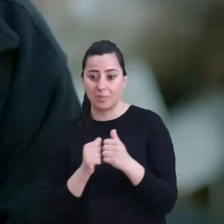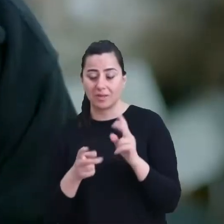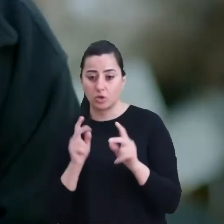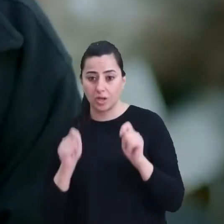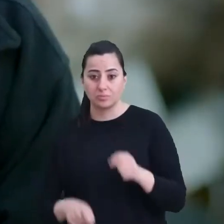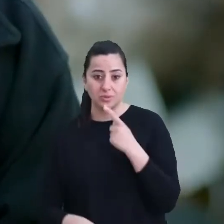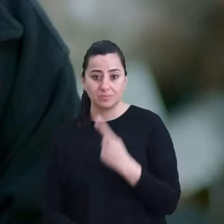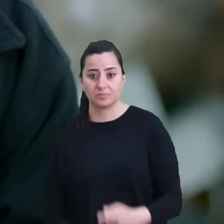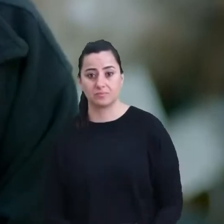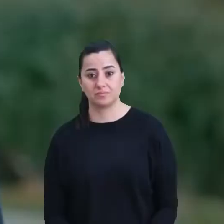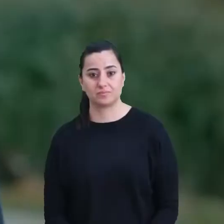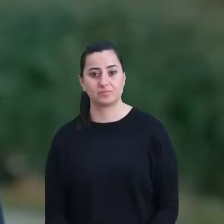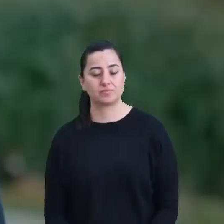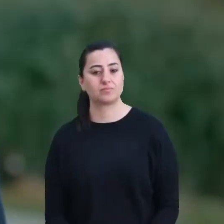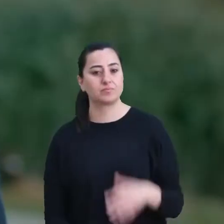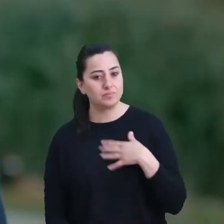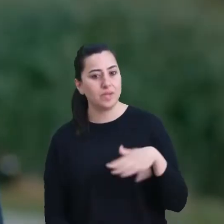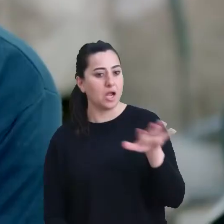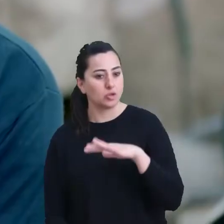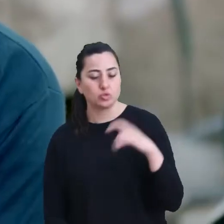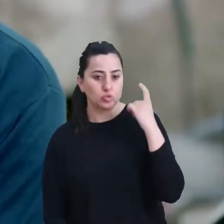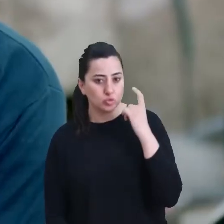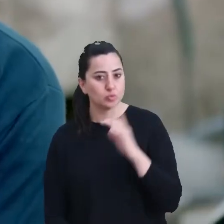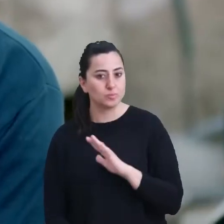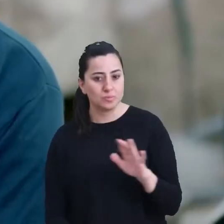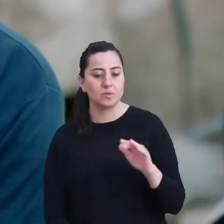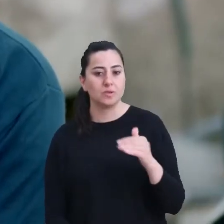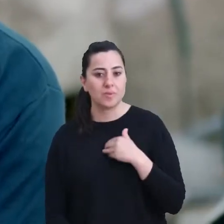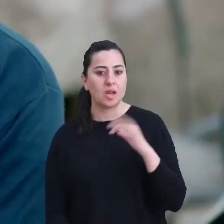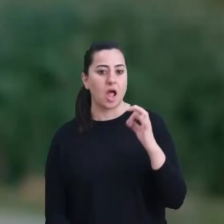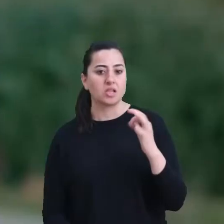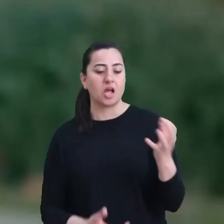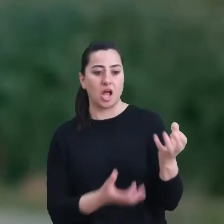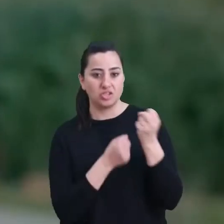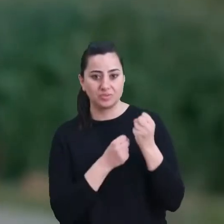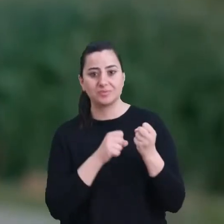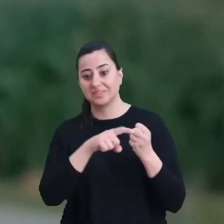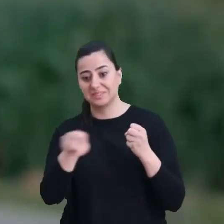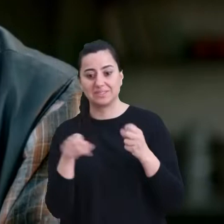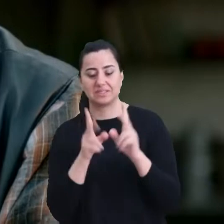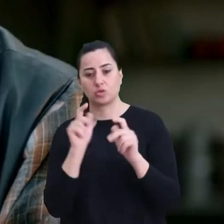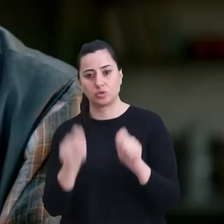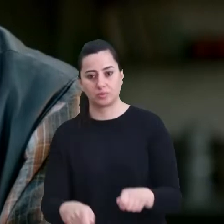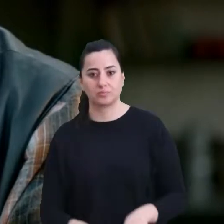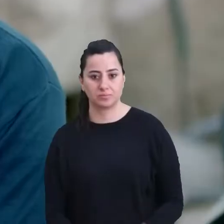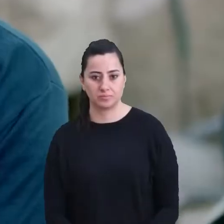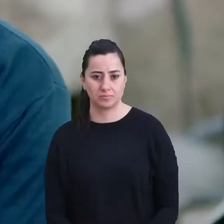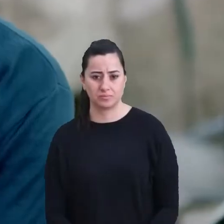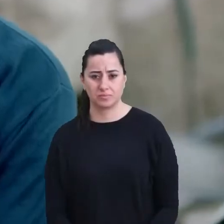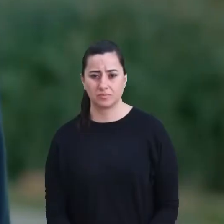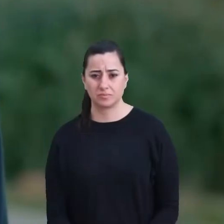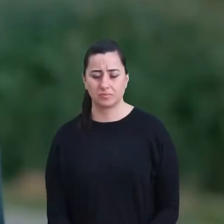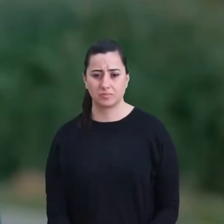dedin. Ben her şeyi düşündüm Sadıç. Ben altınları çıkaracağım, siz de tiyatro yapacaksınız.